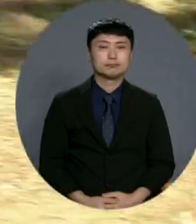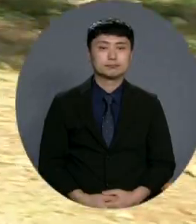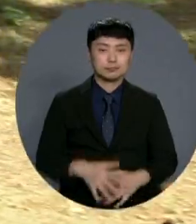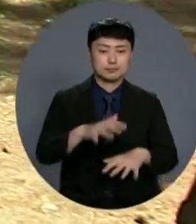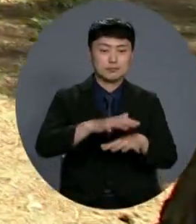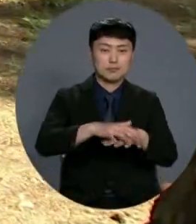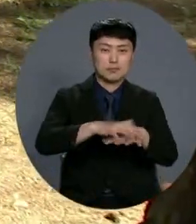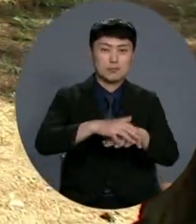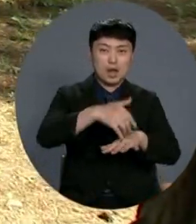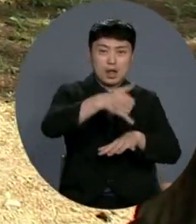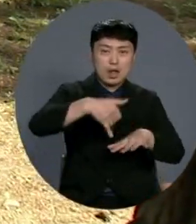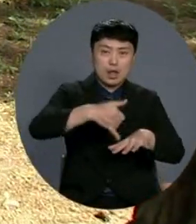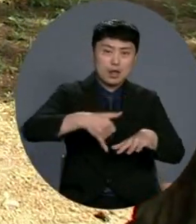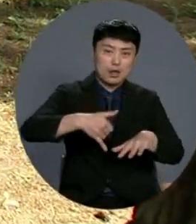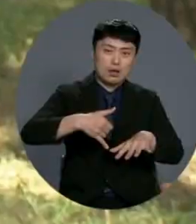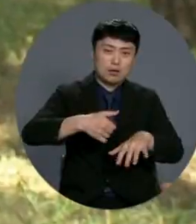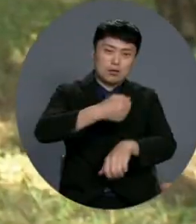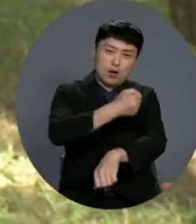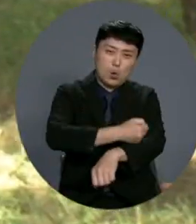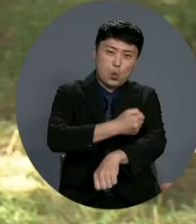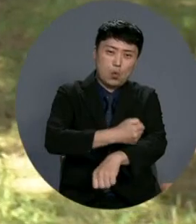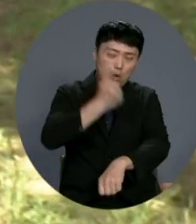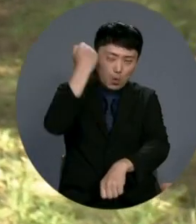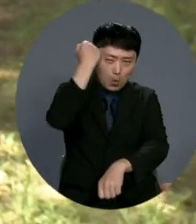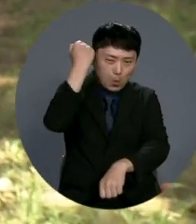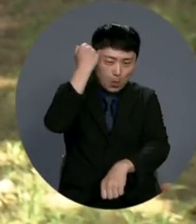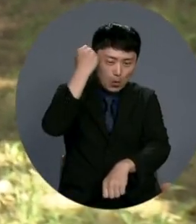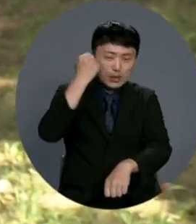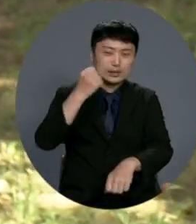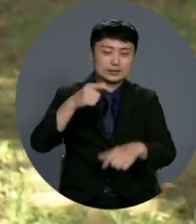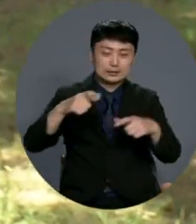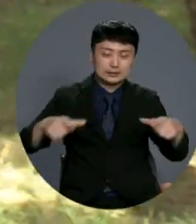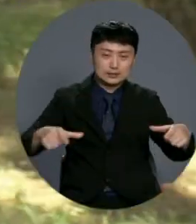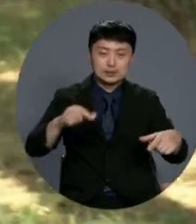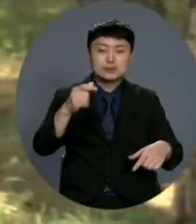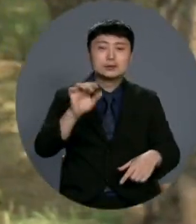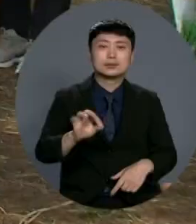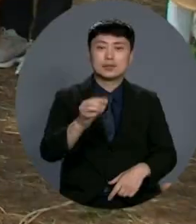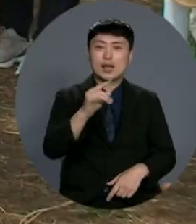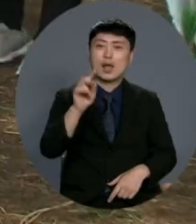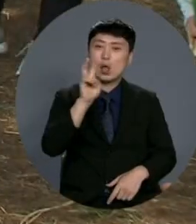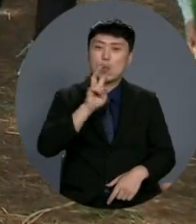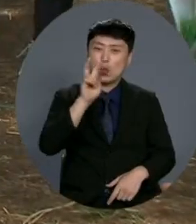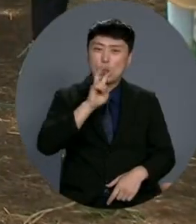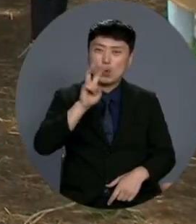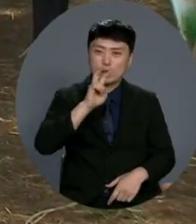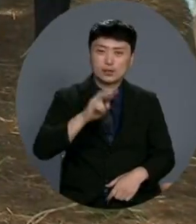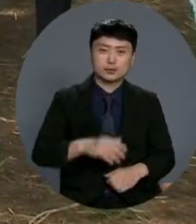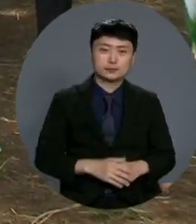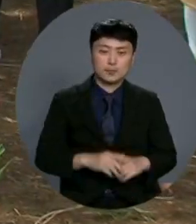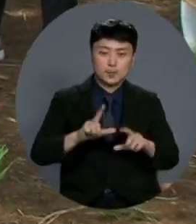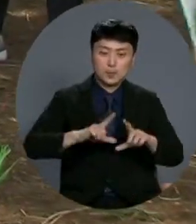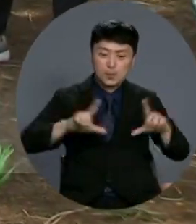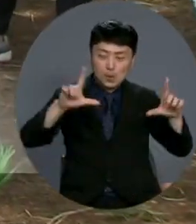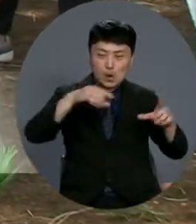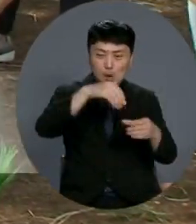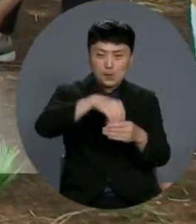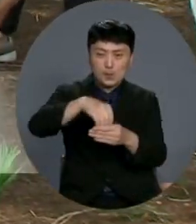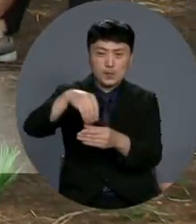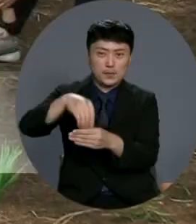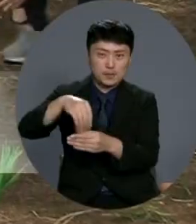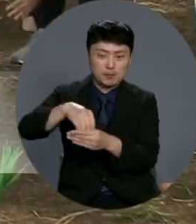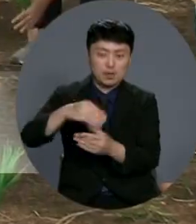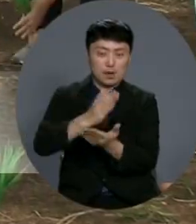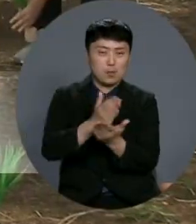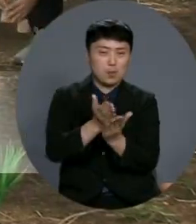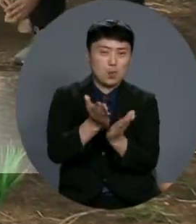농사의 고단함을 달래기 위해 포항 흥해 지역에서 불러왔던 흥해 농요. 동해안 최대 곡창지를 터전으로